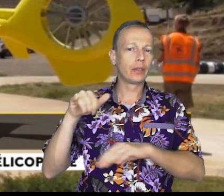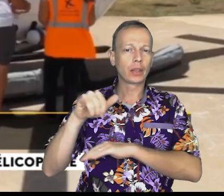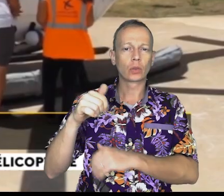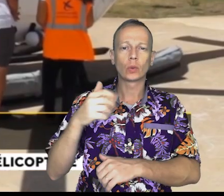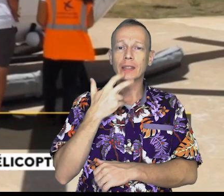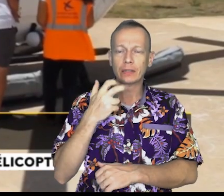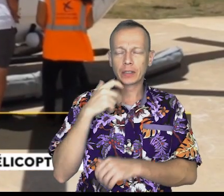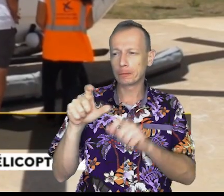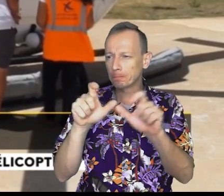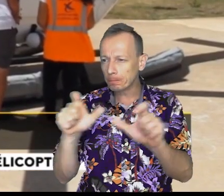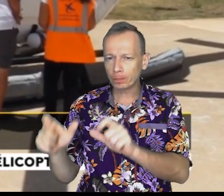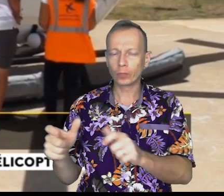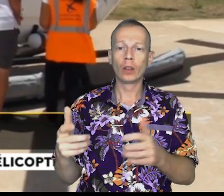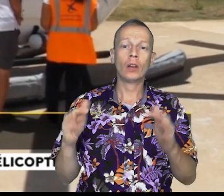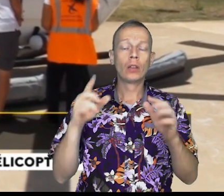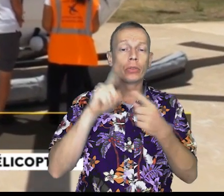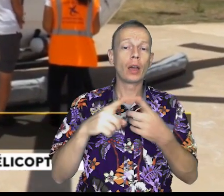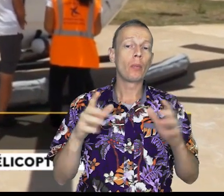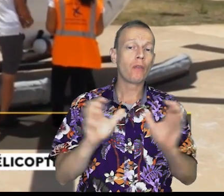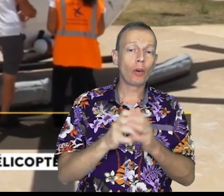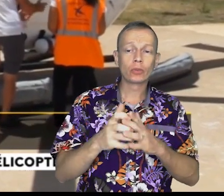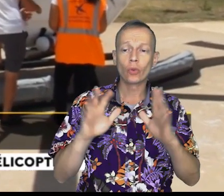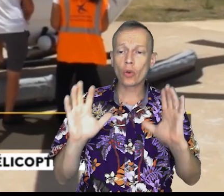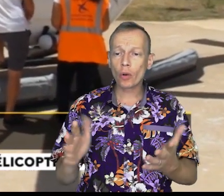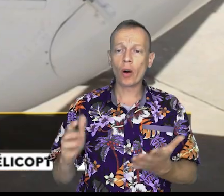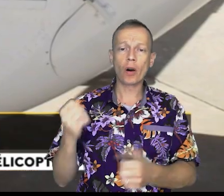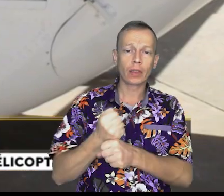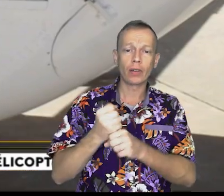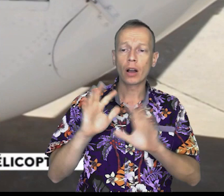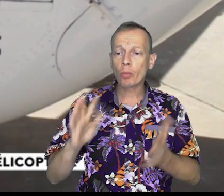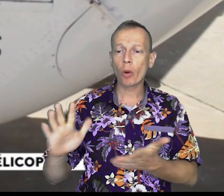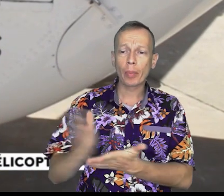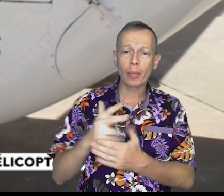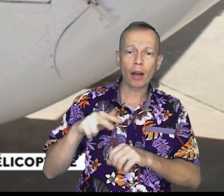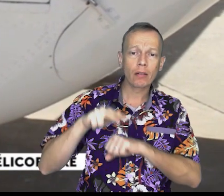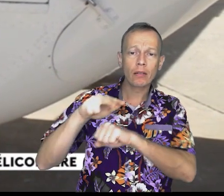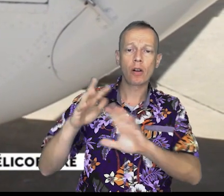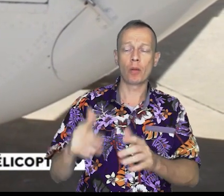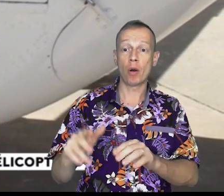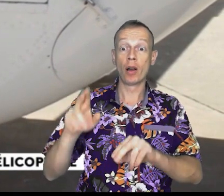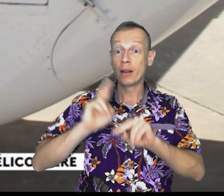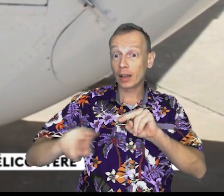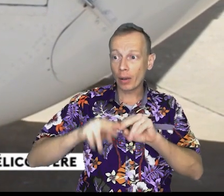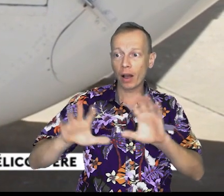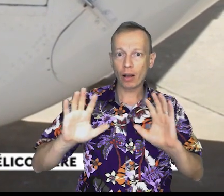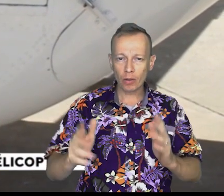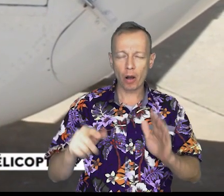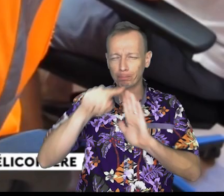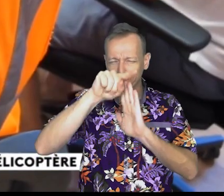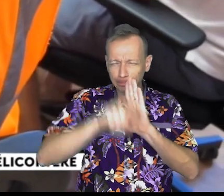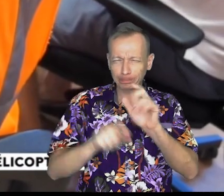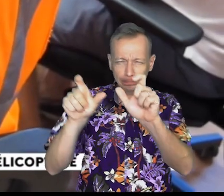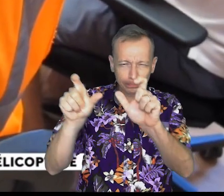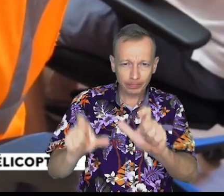formés les pilotes, comment ils travaillent, comment sont préparés les vols, vérifier le bon entretien de l'appareil et bien d'autres obligations réglementaires